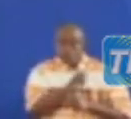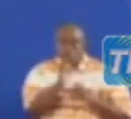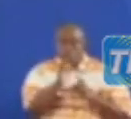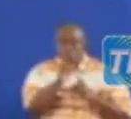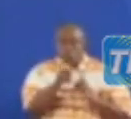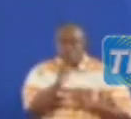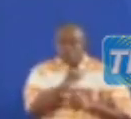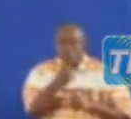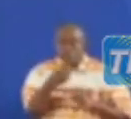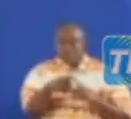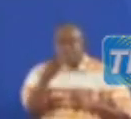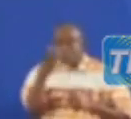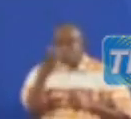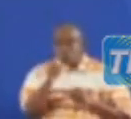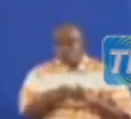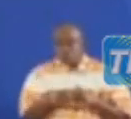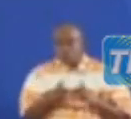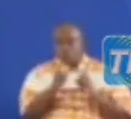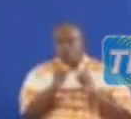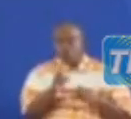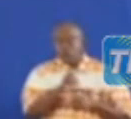3,347, lakini pia walimu